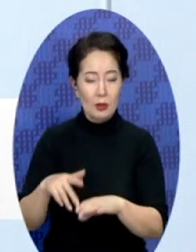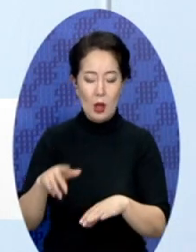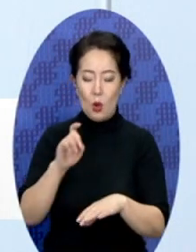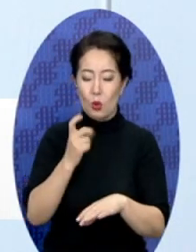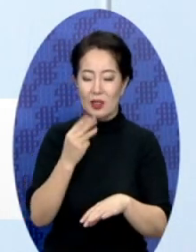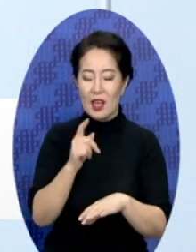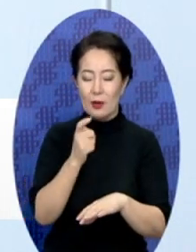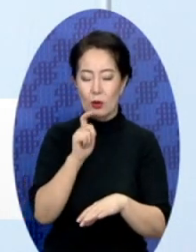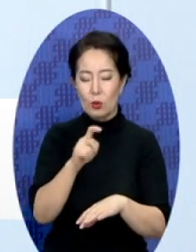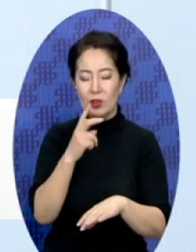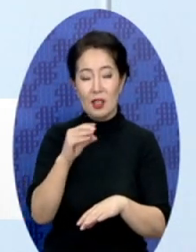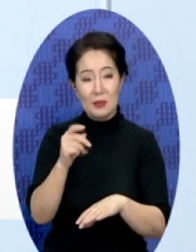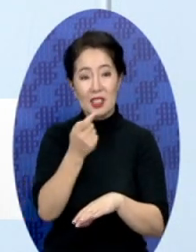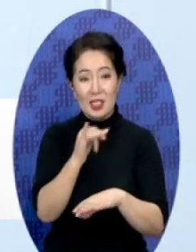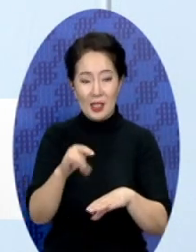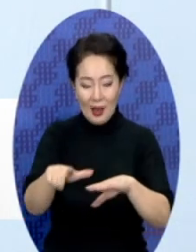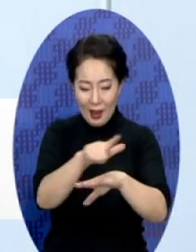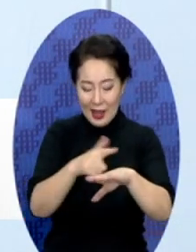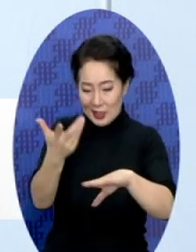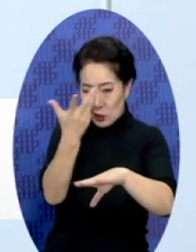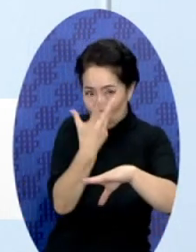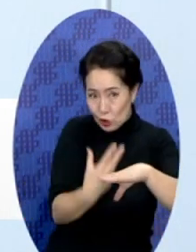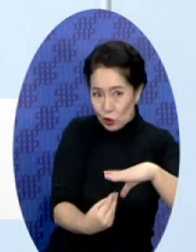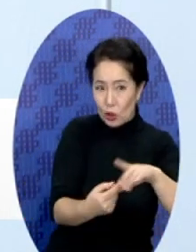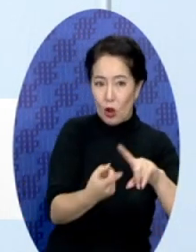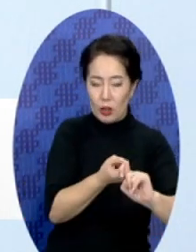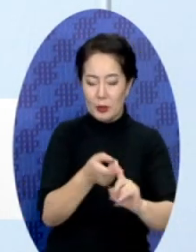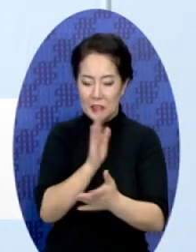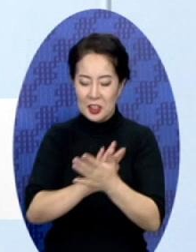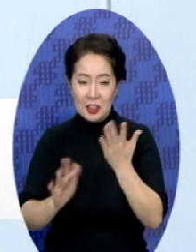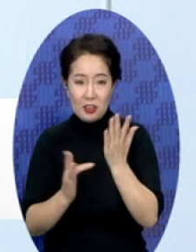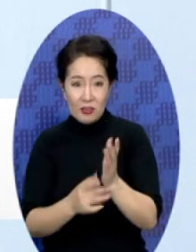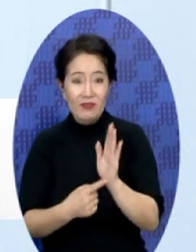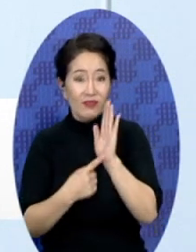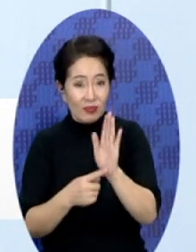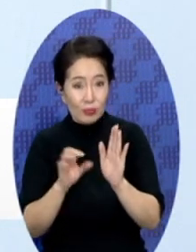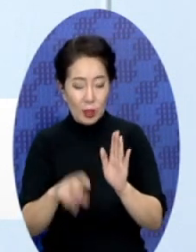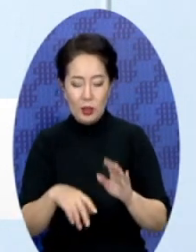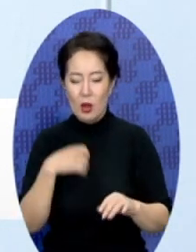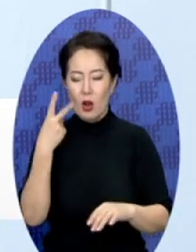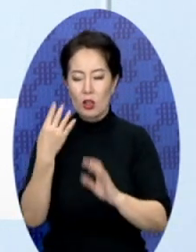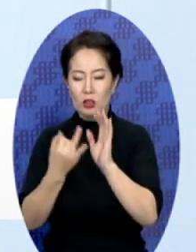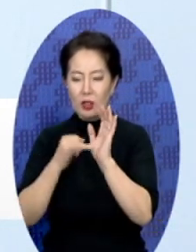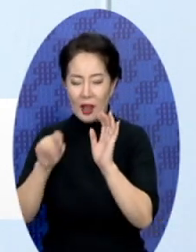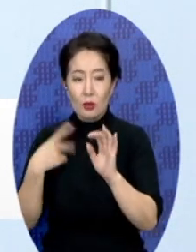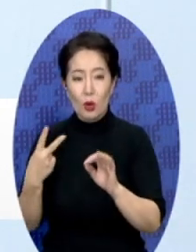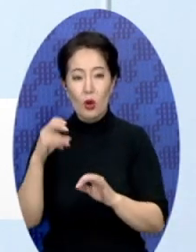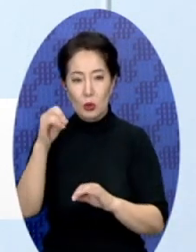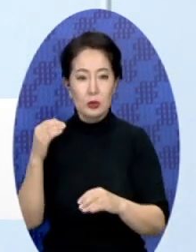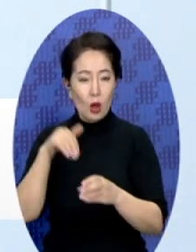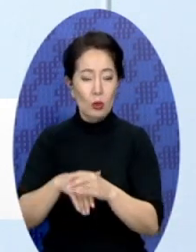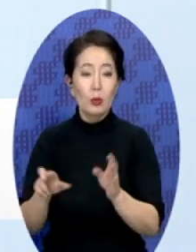мэтийн тэг цоошин асуудал хөндөд ирэх юм бол 22.7-аа бол 27.2 хүртэл нэмж болох боломжтой байна гэж